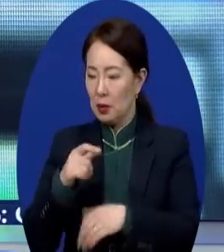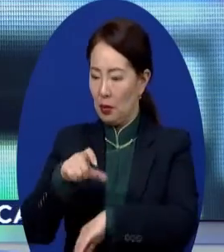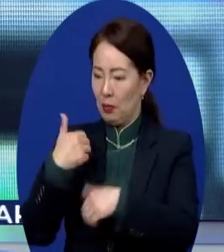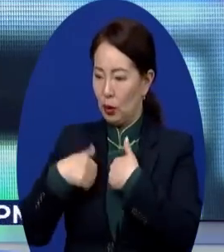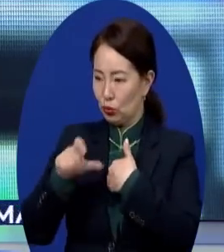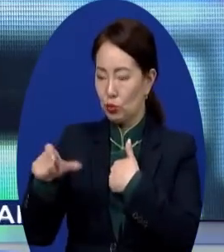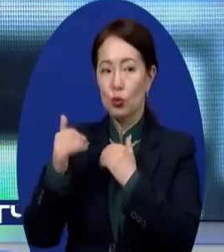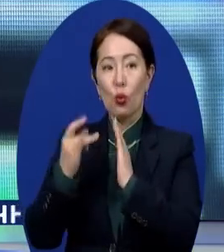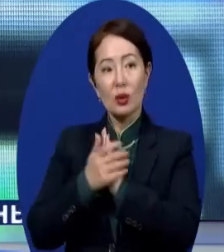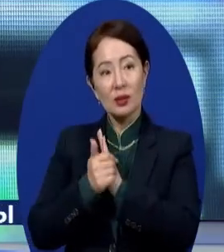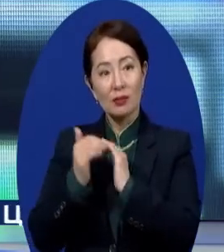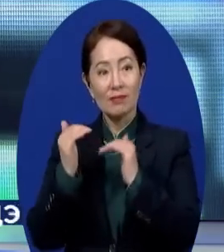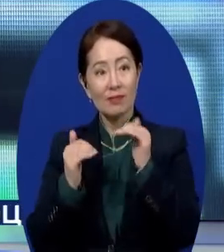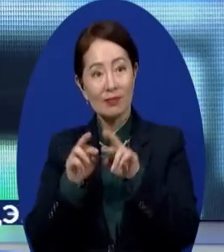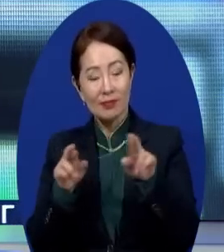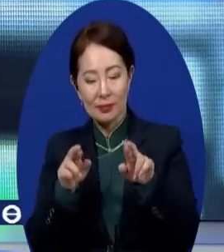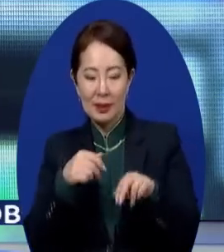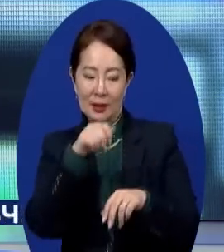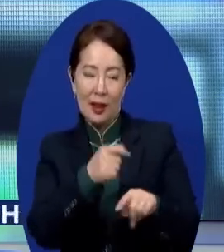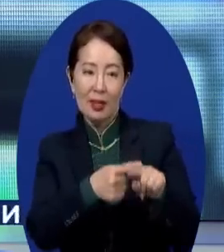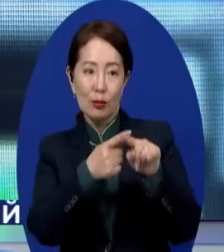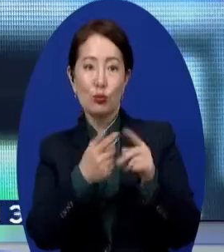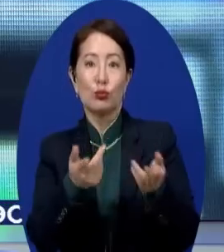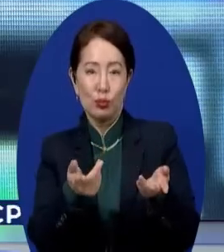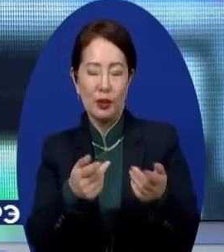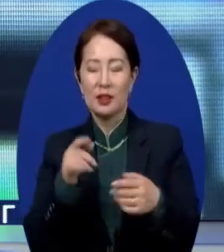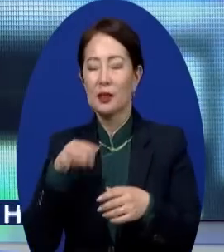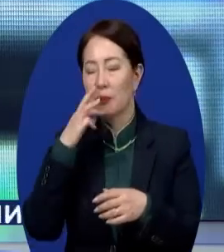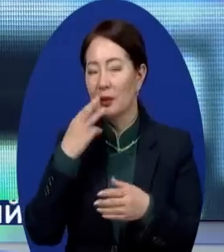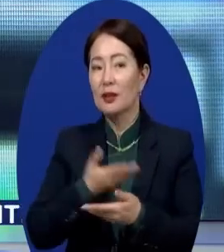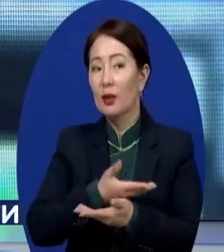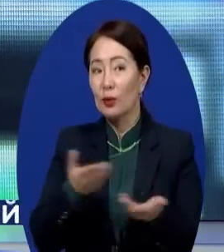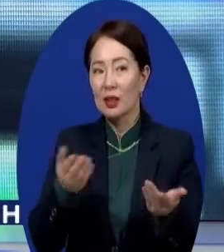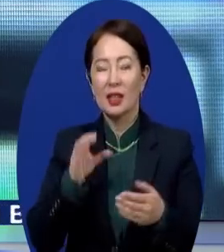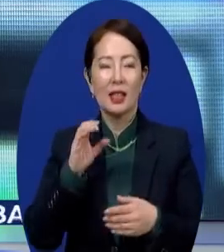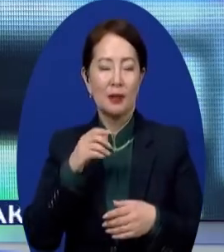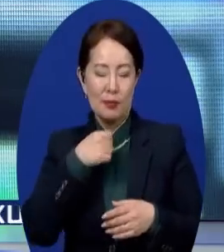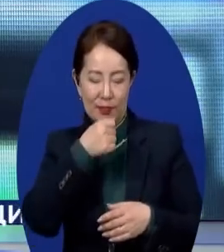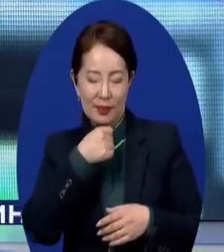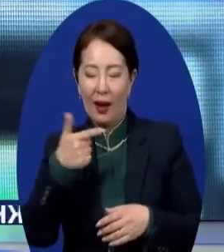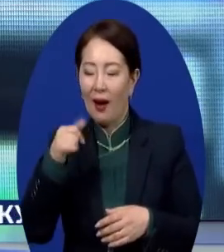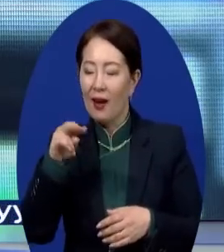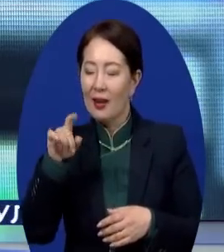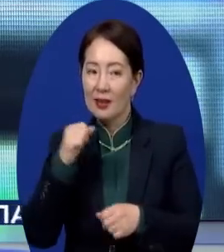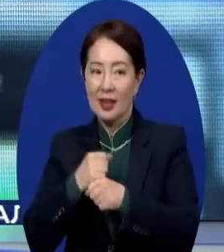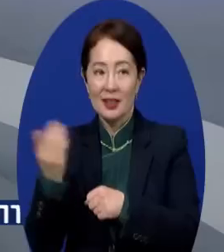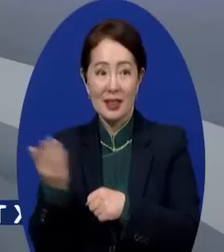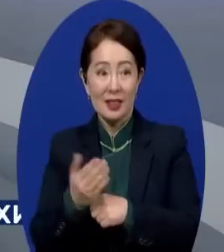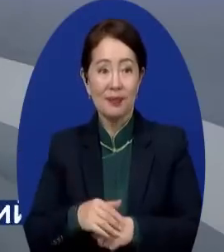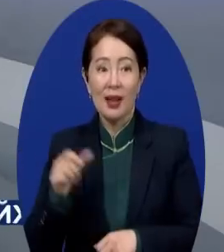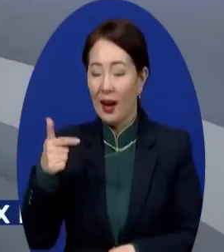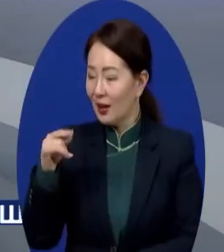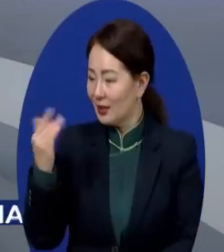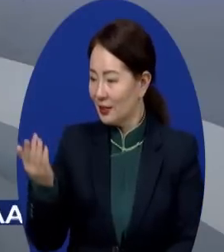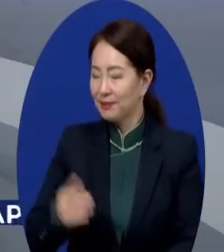нь ангилж одоо авдаг цалин урамшууллыг нэмэгдүүлэхээр болсон байна. Энэ тухайд гэрэнгүй мэдээллийг хүргэхээр студид сэтгүүлч Ган Эрдэнэ ажиллаж байна. Тэгэхээр Ган